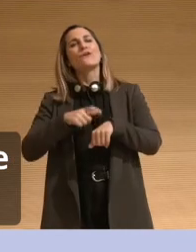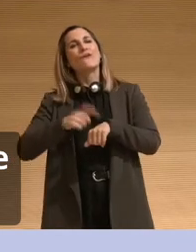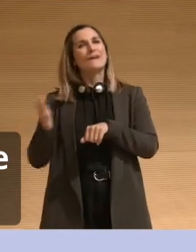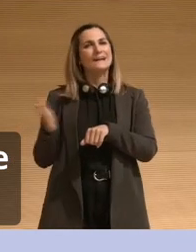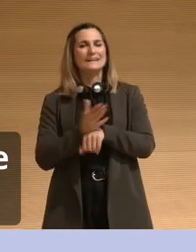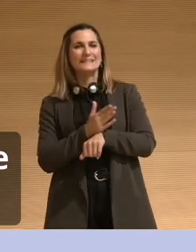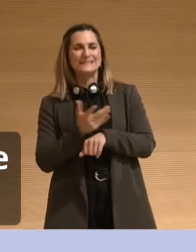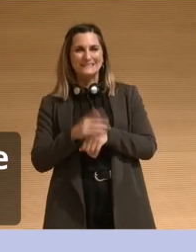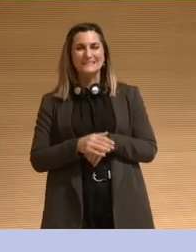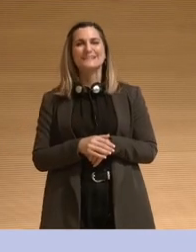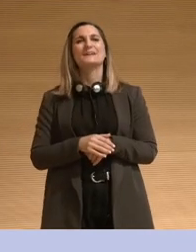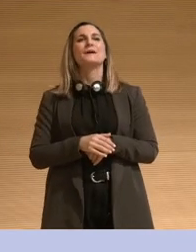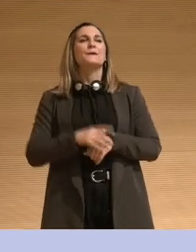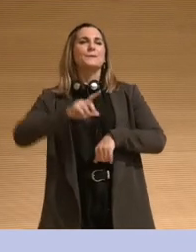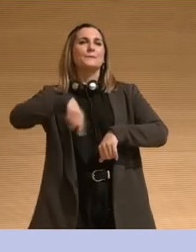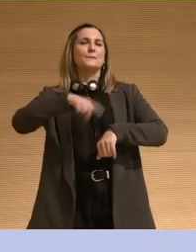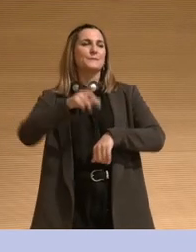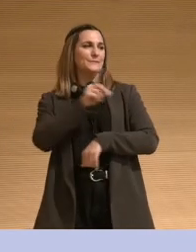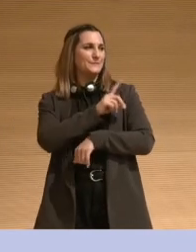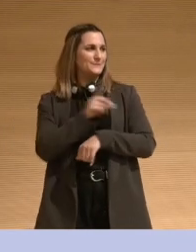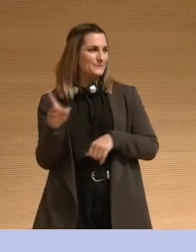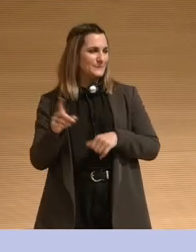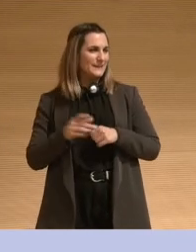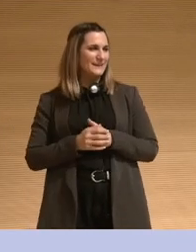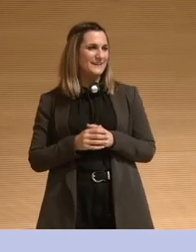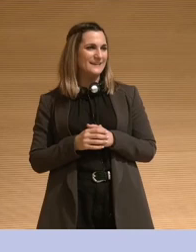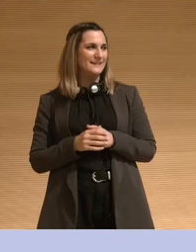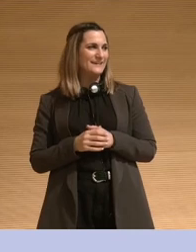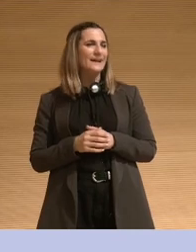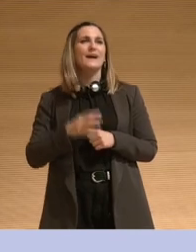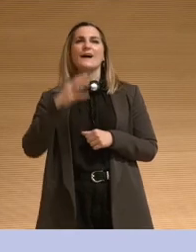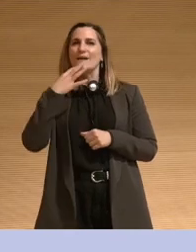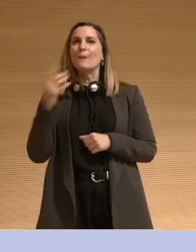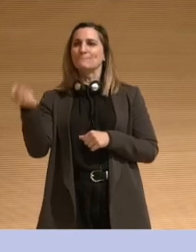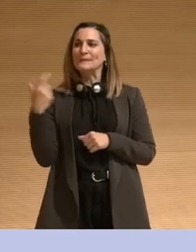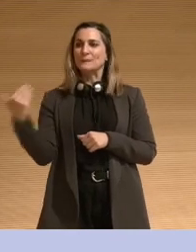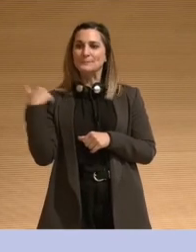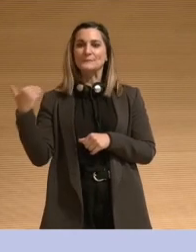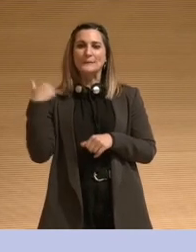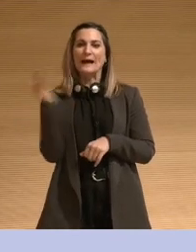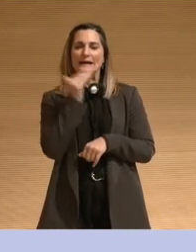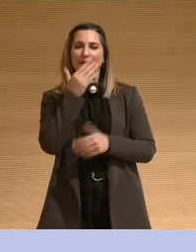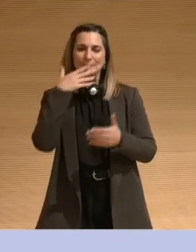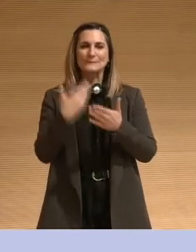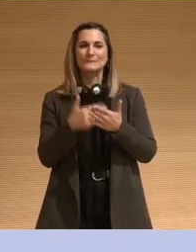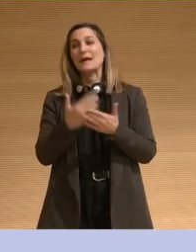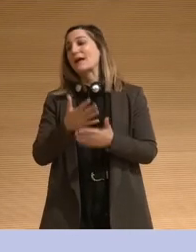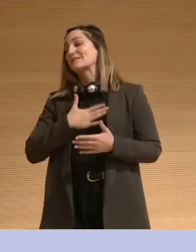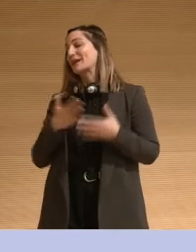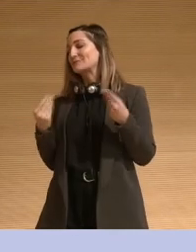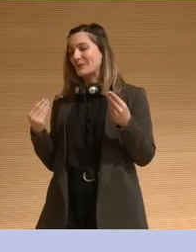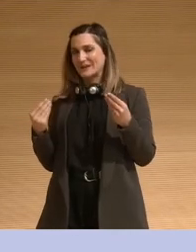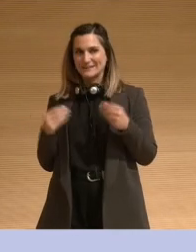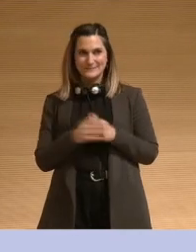και να μην με μαλώσει και η παραγωγή που την έχω εδώ και μου στέλνει διαρκώς μηνύματα. Να σας ευχαριστήσουμε για αυτό το πρώτο πάνελ. Σας